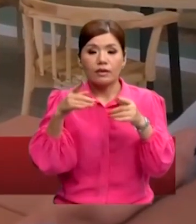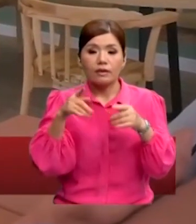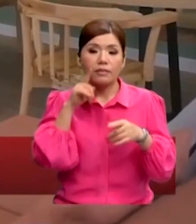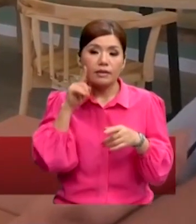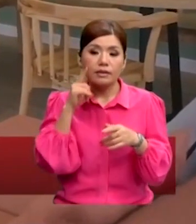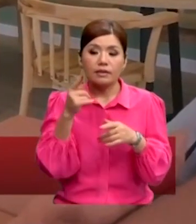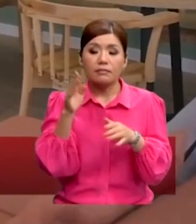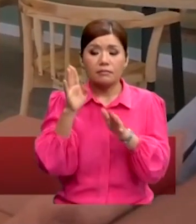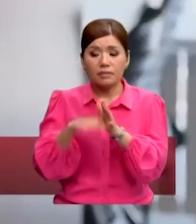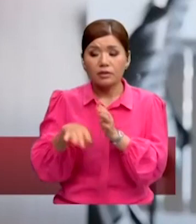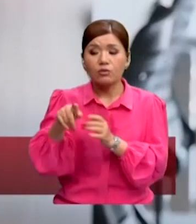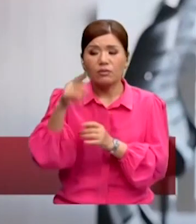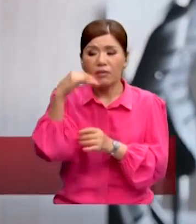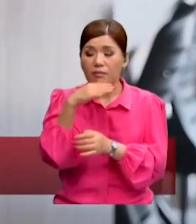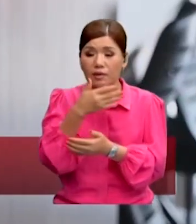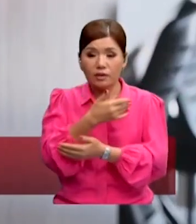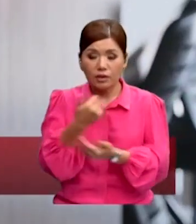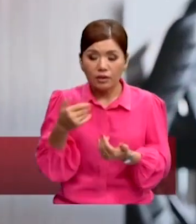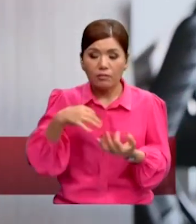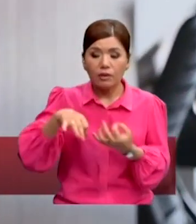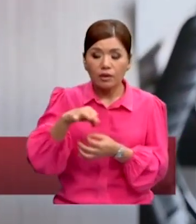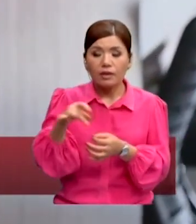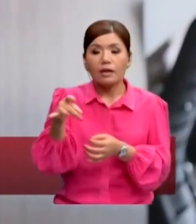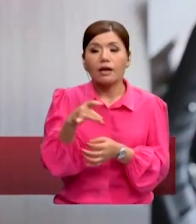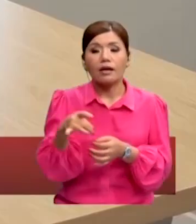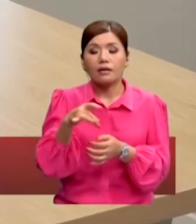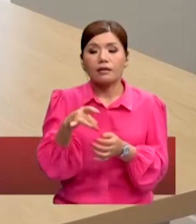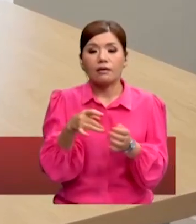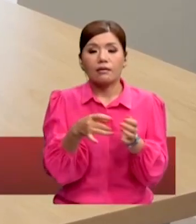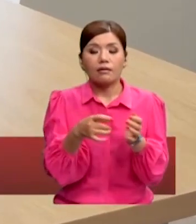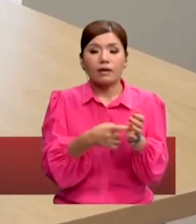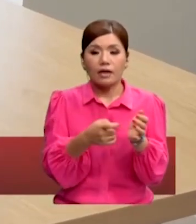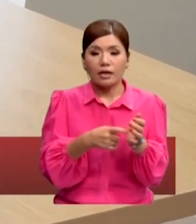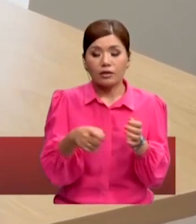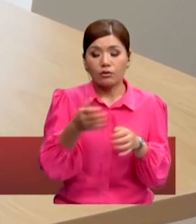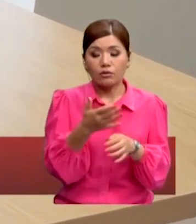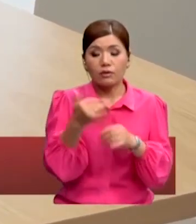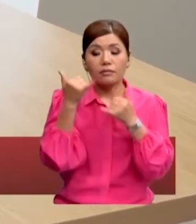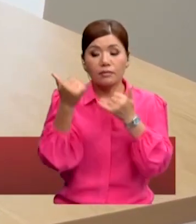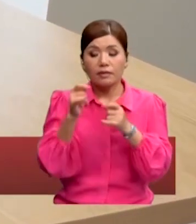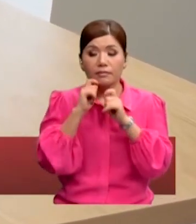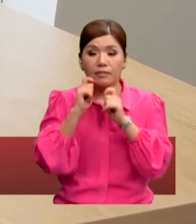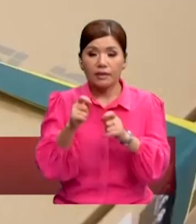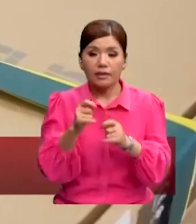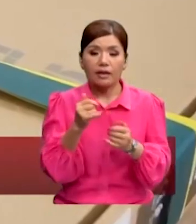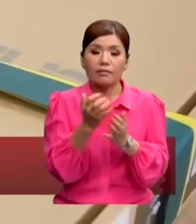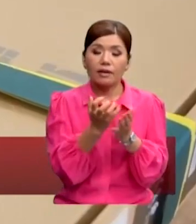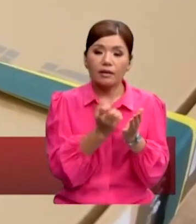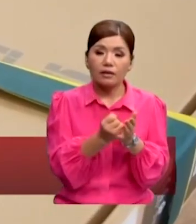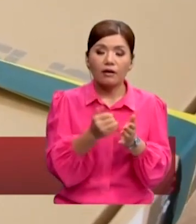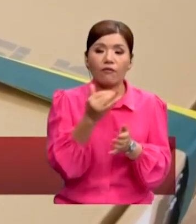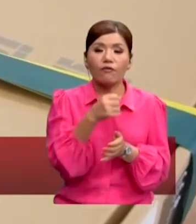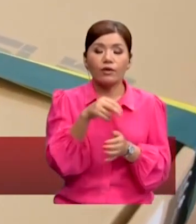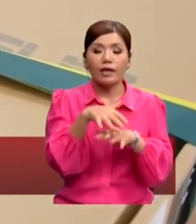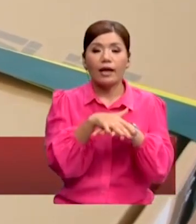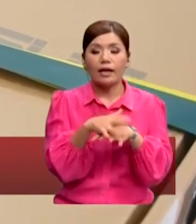оставшихся без попечения родителей, расположен в одном из микрорайонов Караганды. Такой подарок для подростков деревни сделал благотворительный фонд